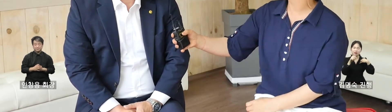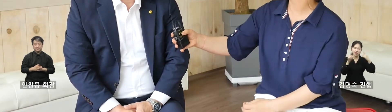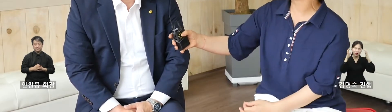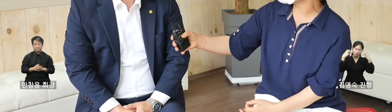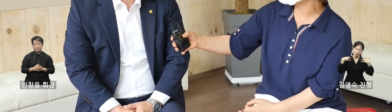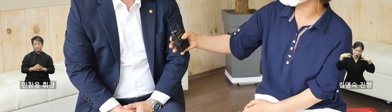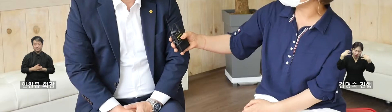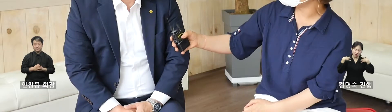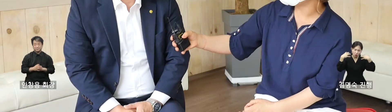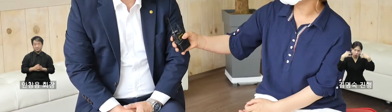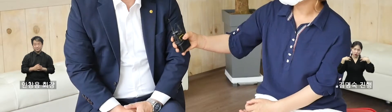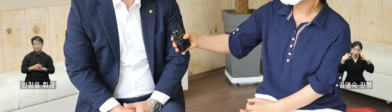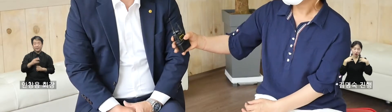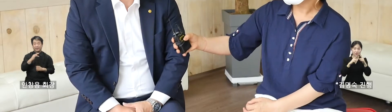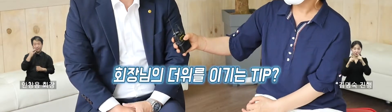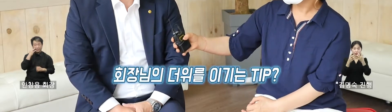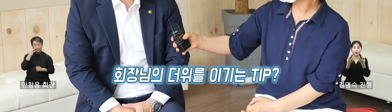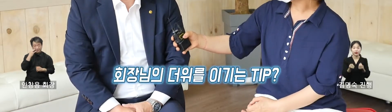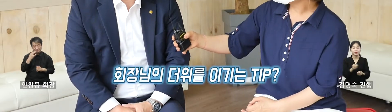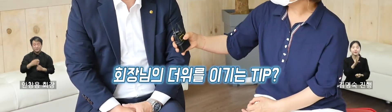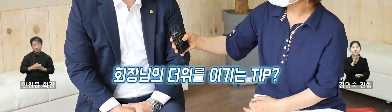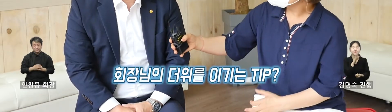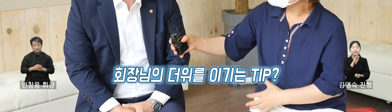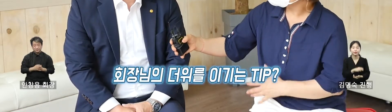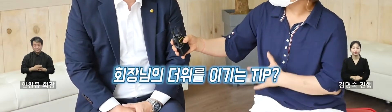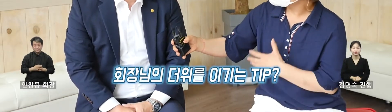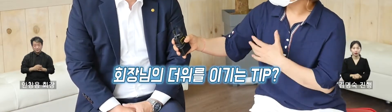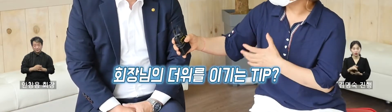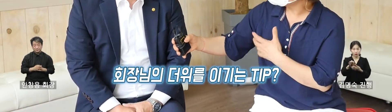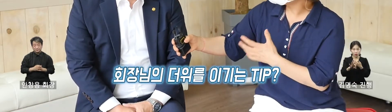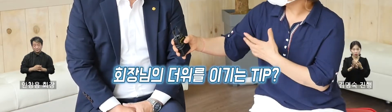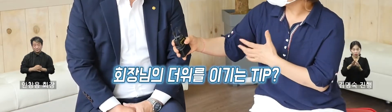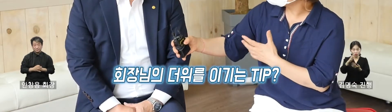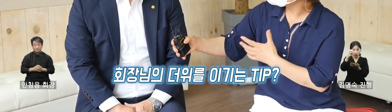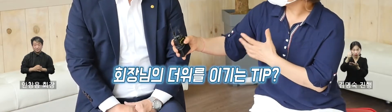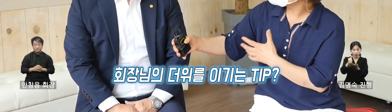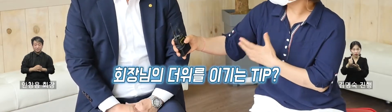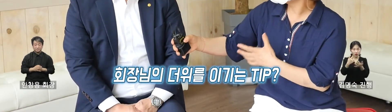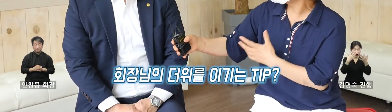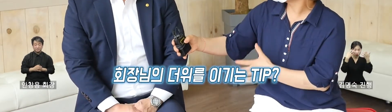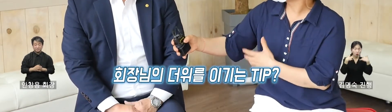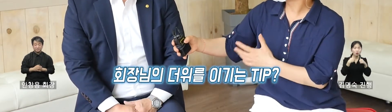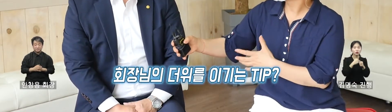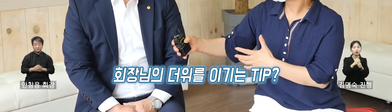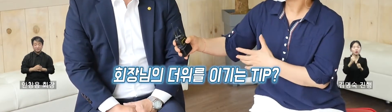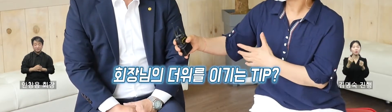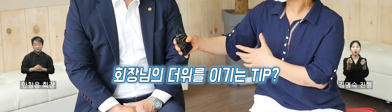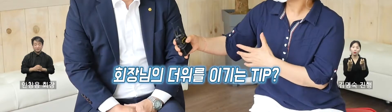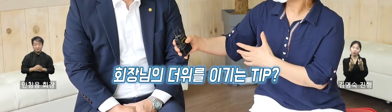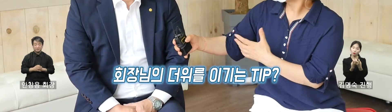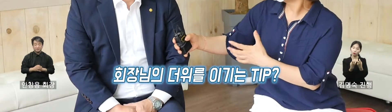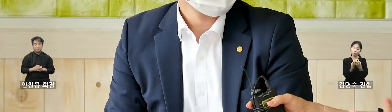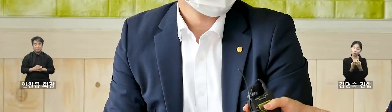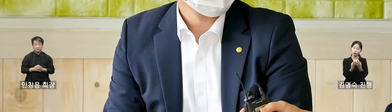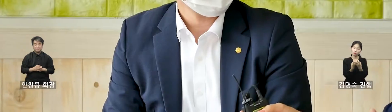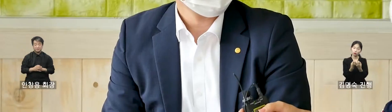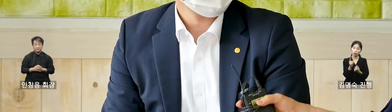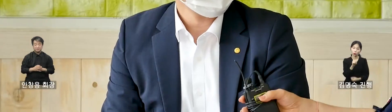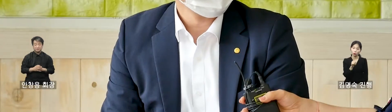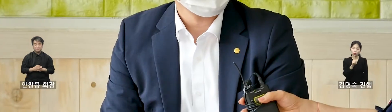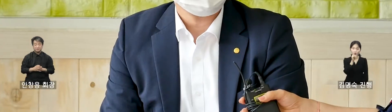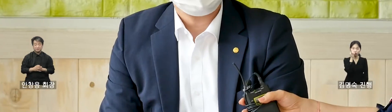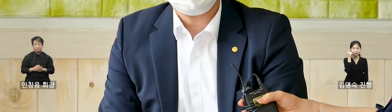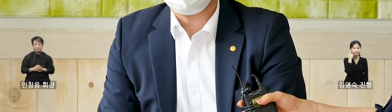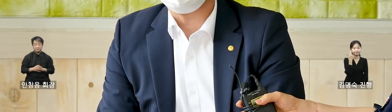이 말이 나오거든요. 네. 그럼 우리 회장님은 이게 어떻게 더위를 좀 이기는 어떤 방법이